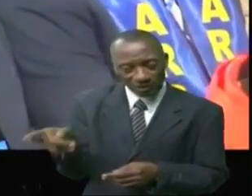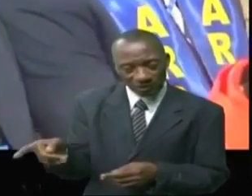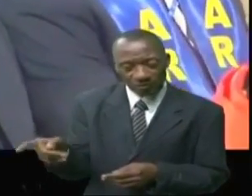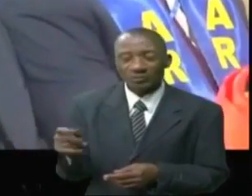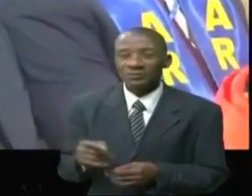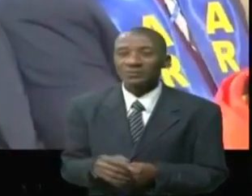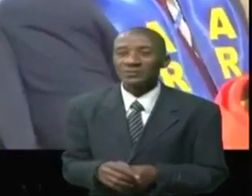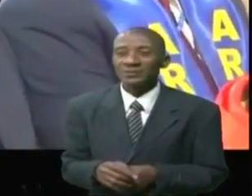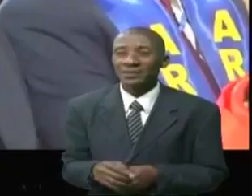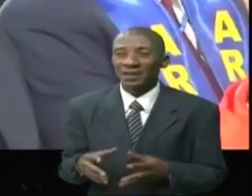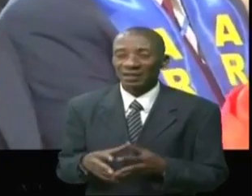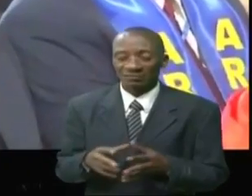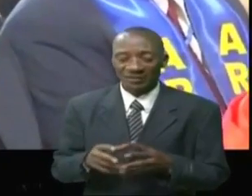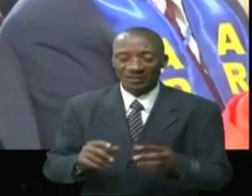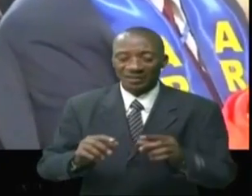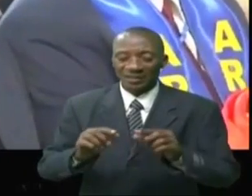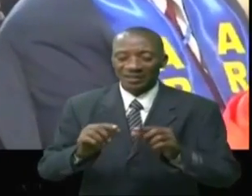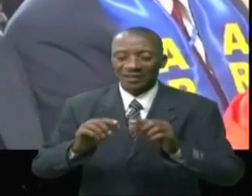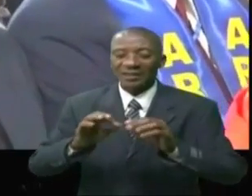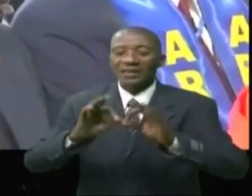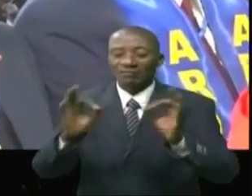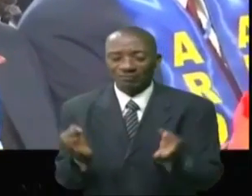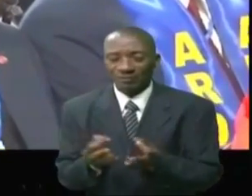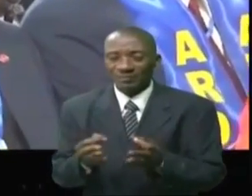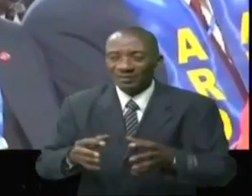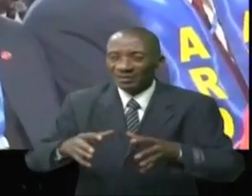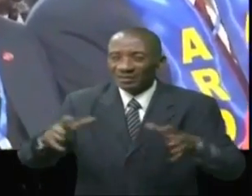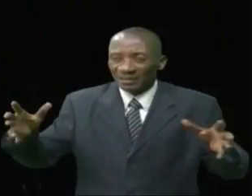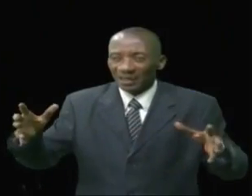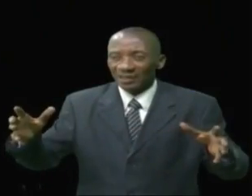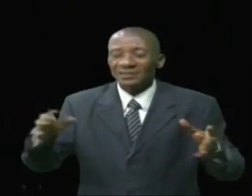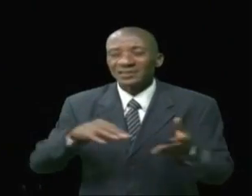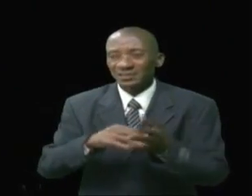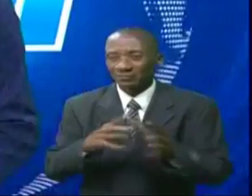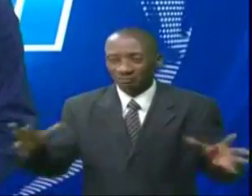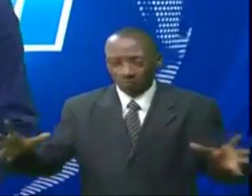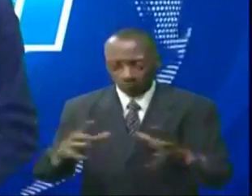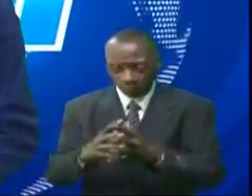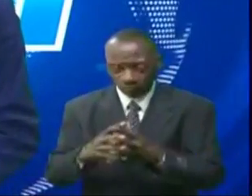réunie ensemble pour mettre le point sur les i.